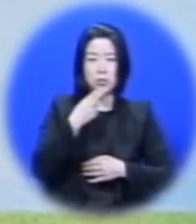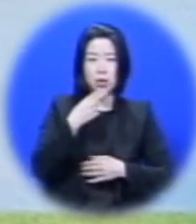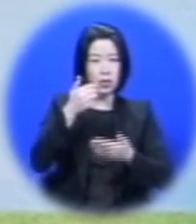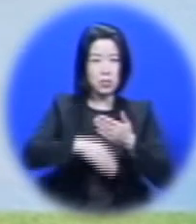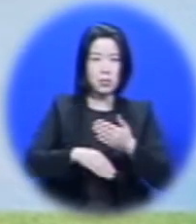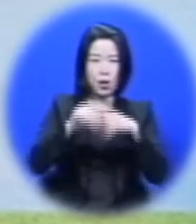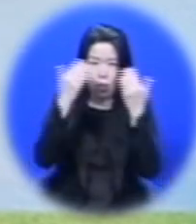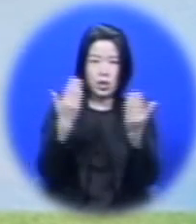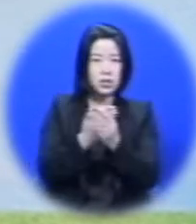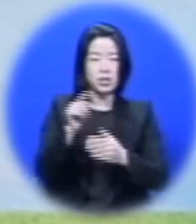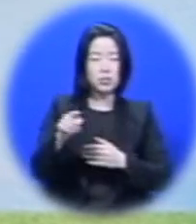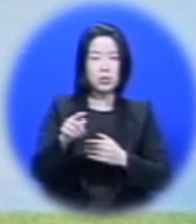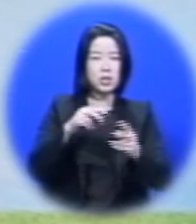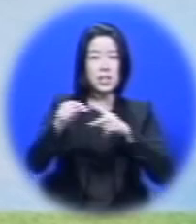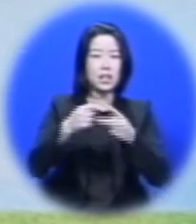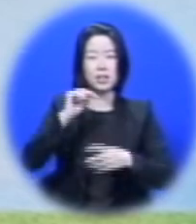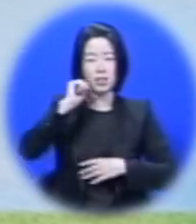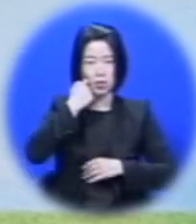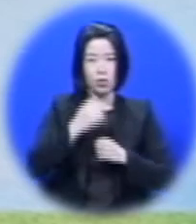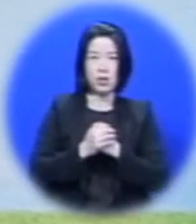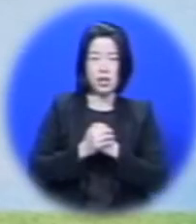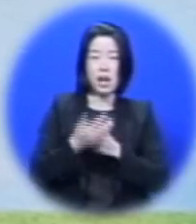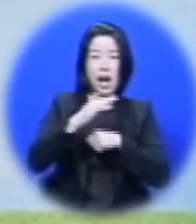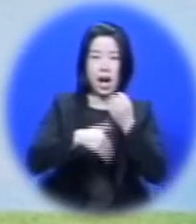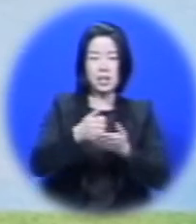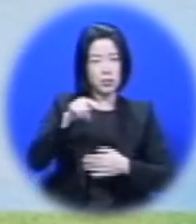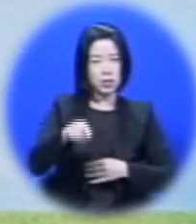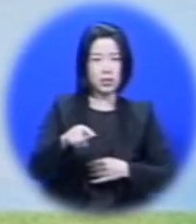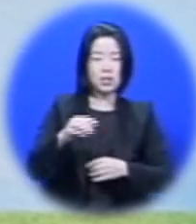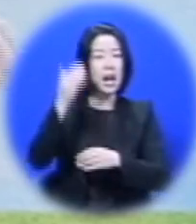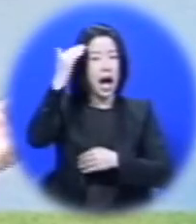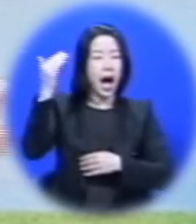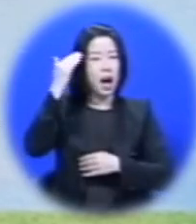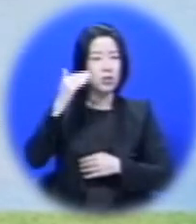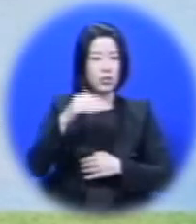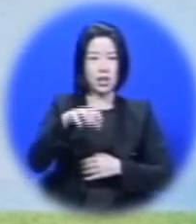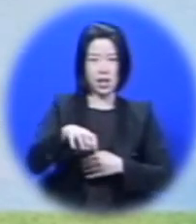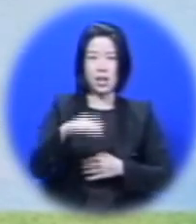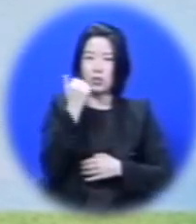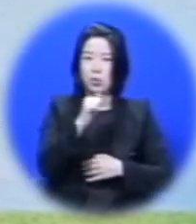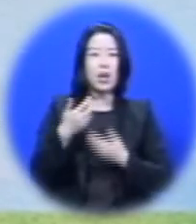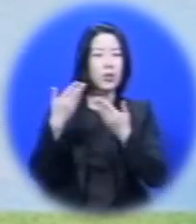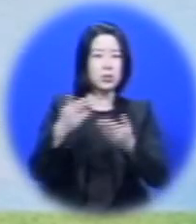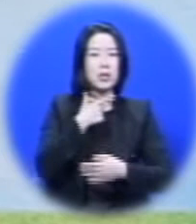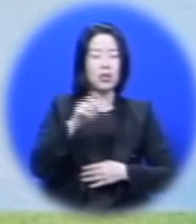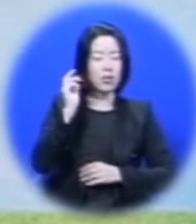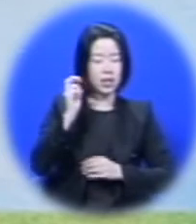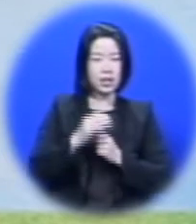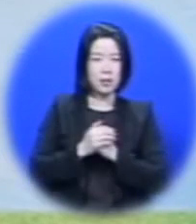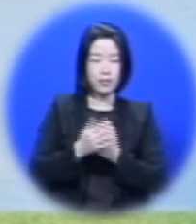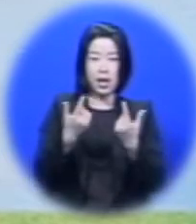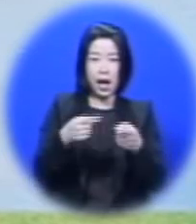수가 없는 놀라운 일이었어. 하나님은 그것을 한국에다가 소개하고 싶으셨던 것 같아요.